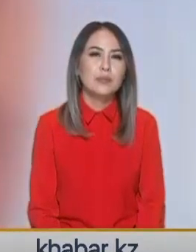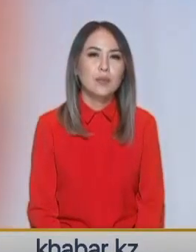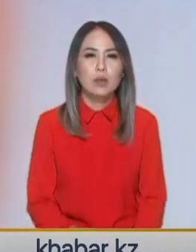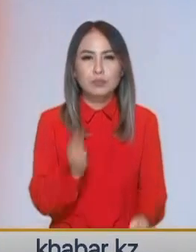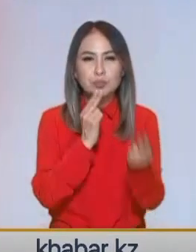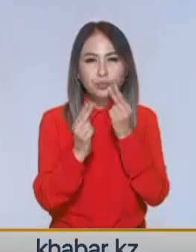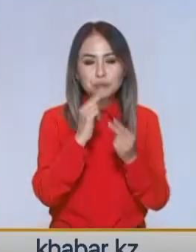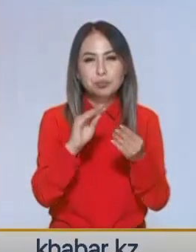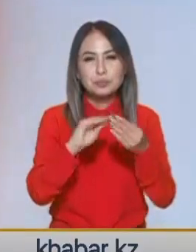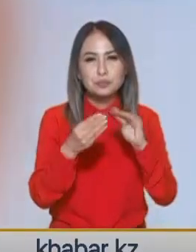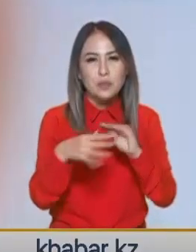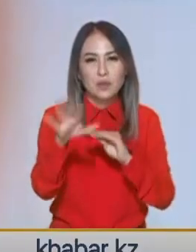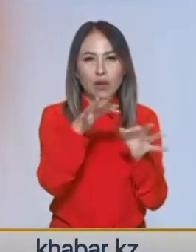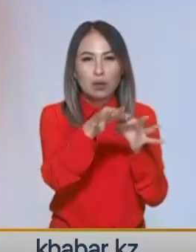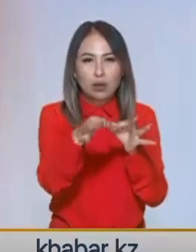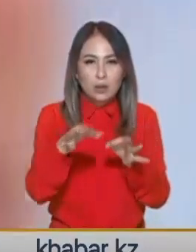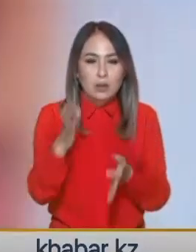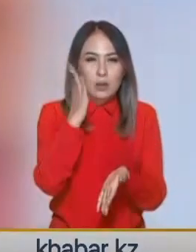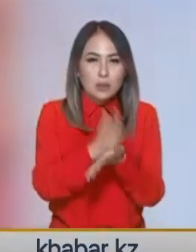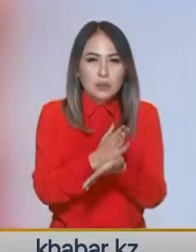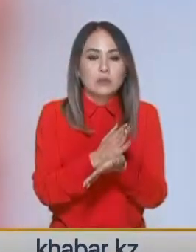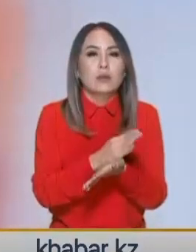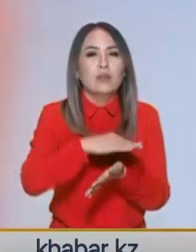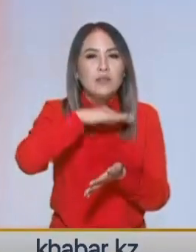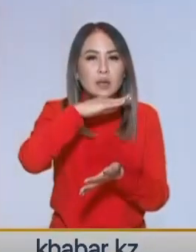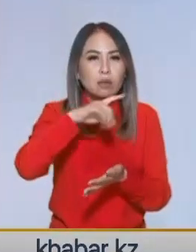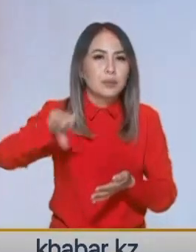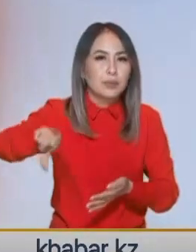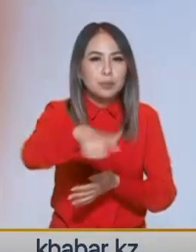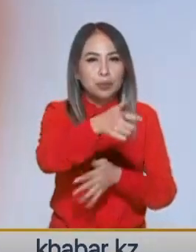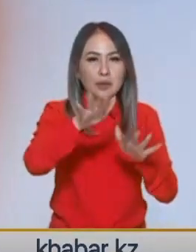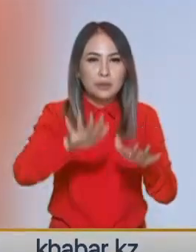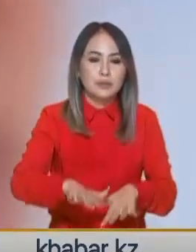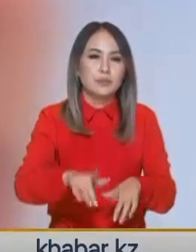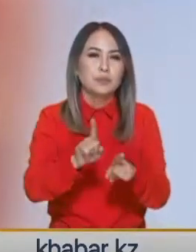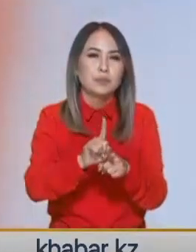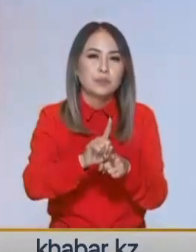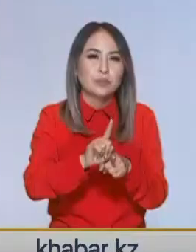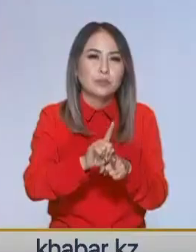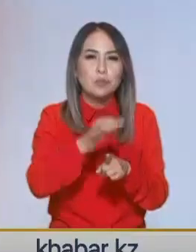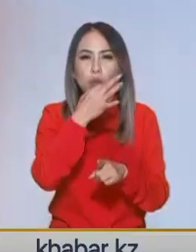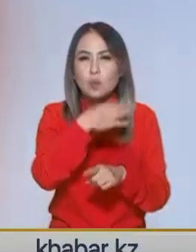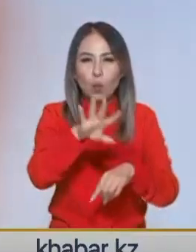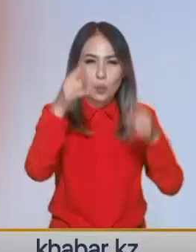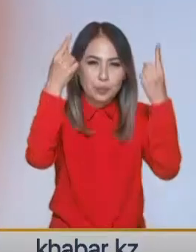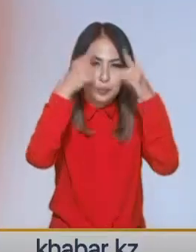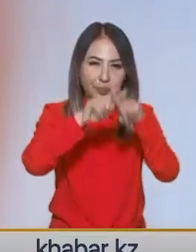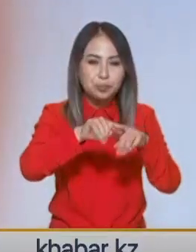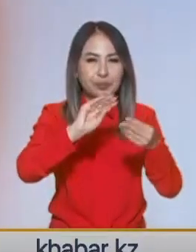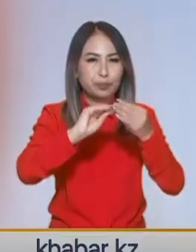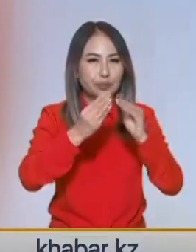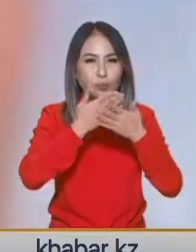Азық-түлік мәселесі елді мекендерде жеткілікті, жолдың бойында өрт жоқ, кез келген техника елді